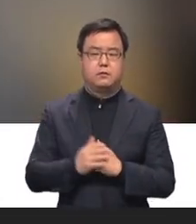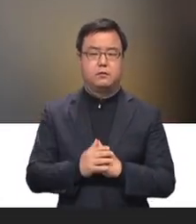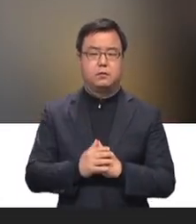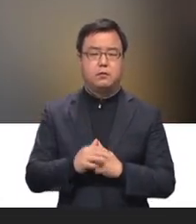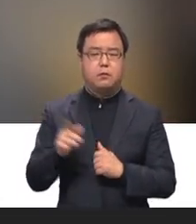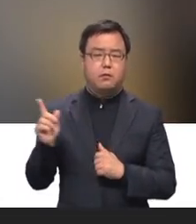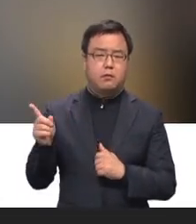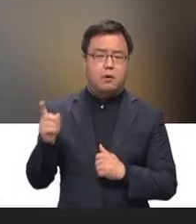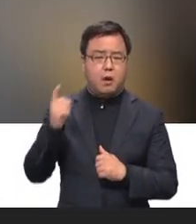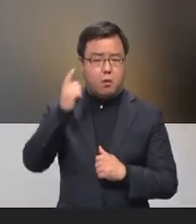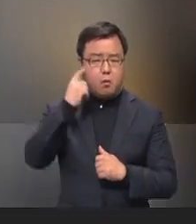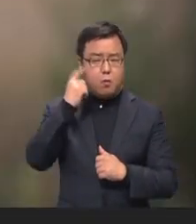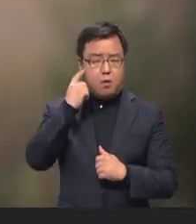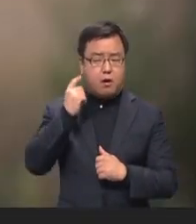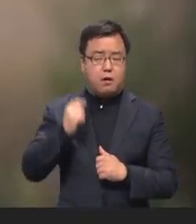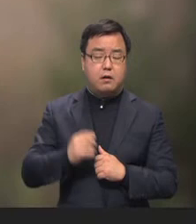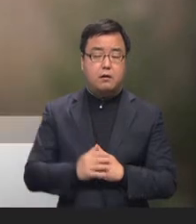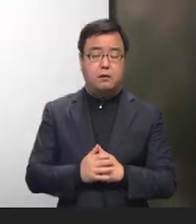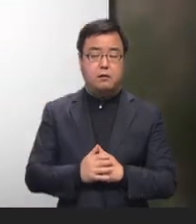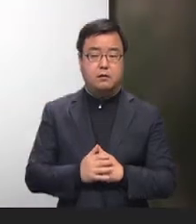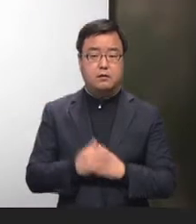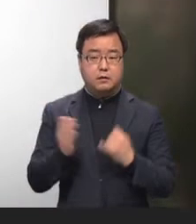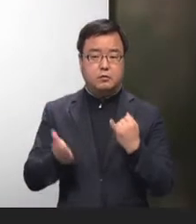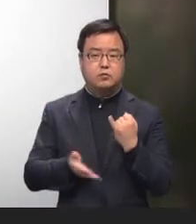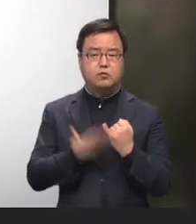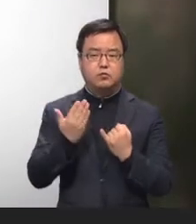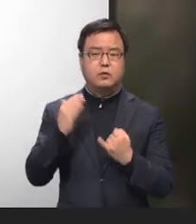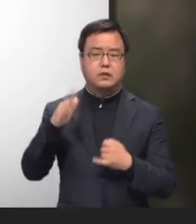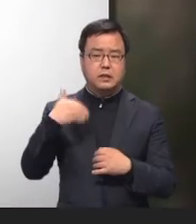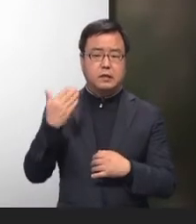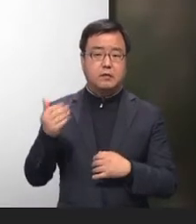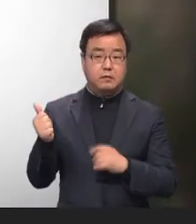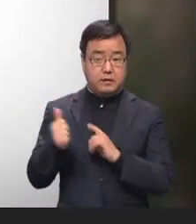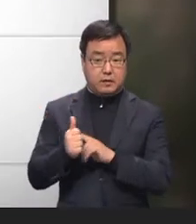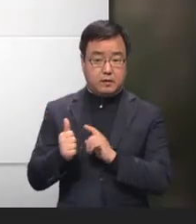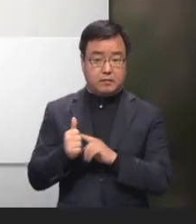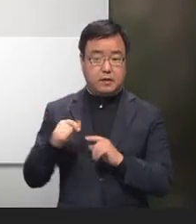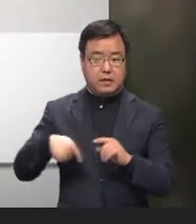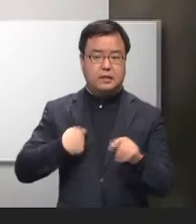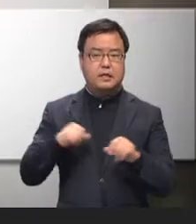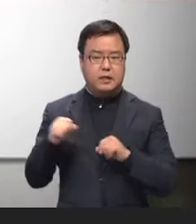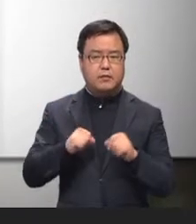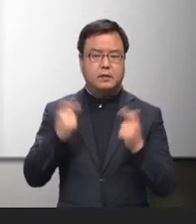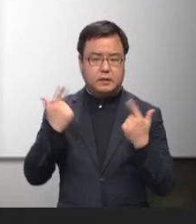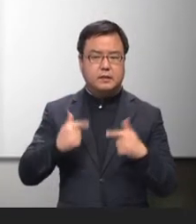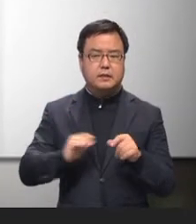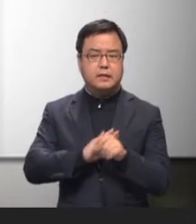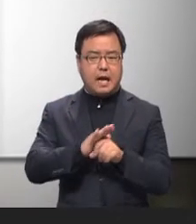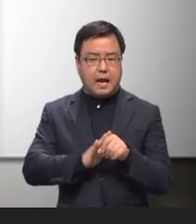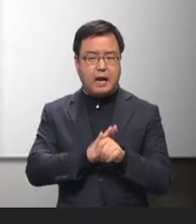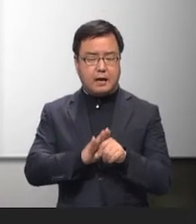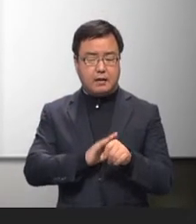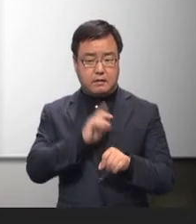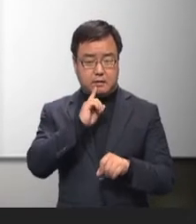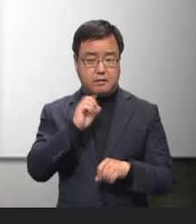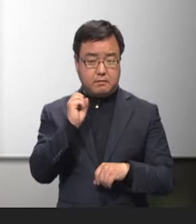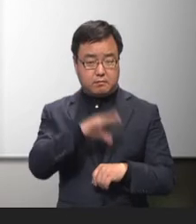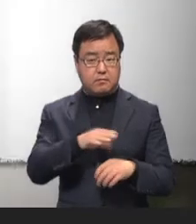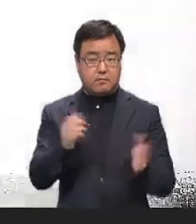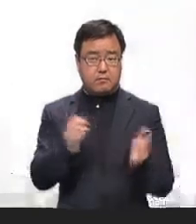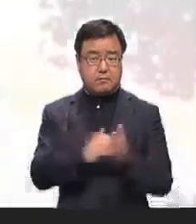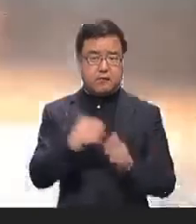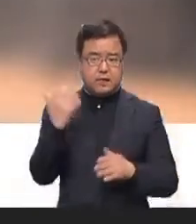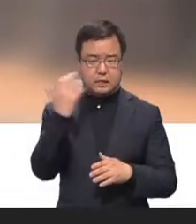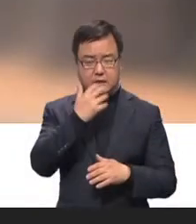이루어진 사람이 추행 후엔 갈 교 산 자신 행동을 항상 사랑으로 포장 하곤 했습니다 성